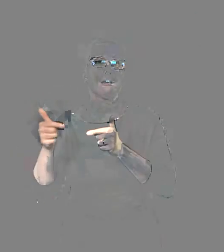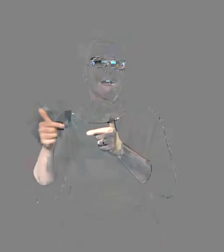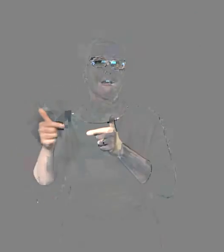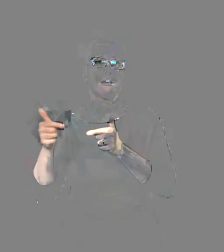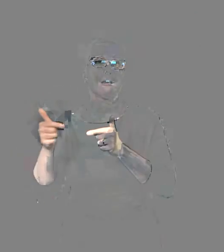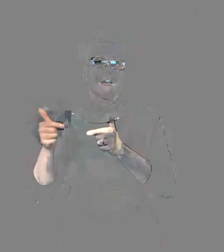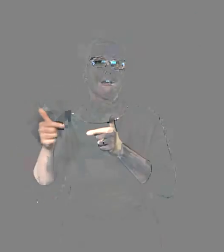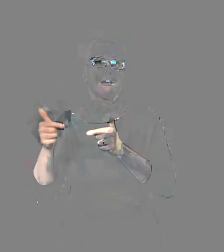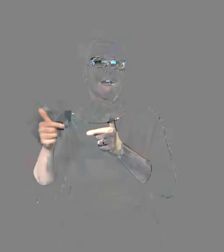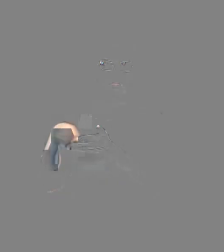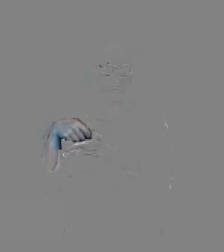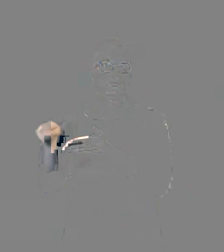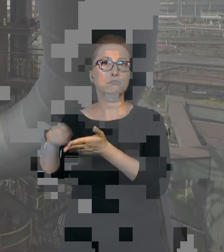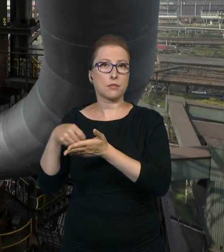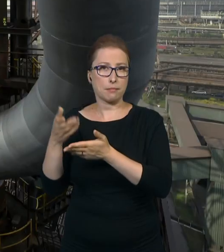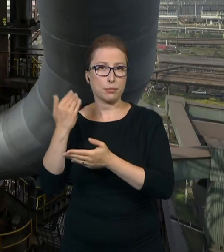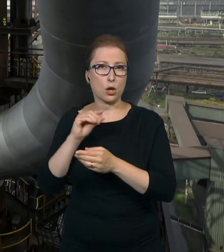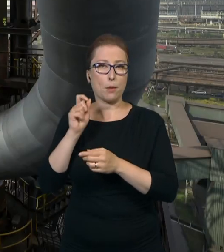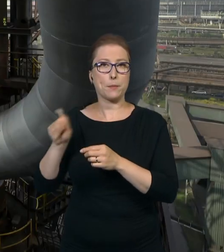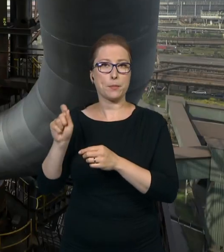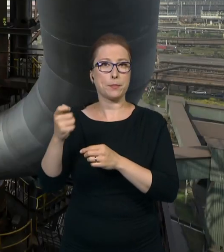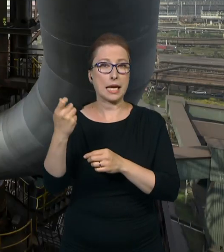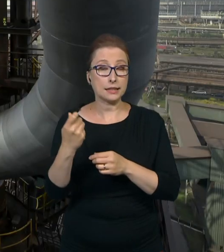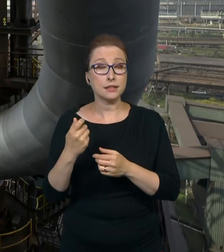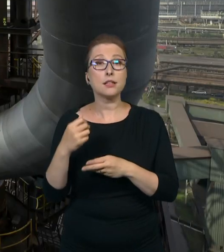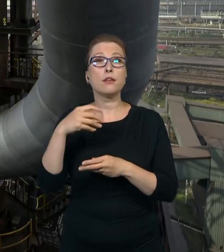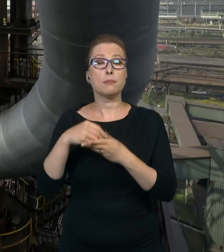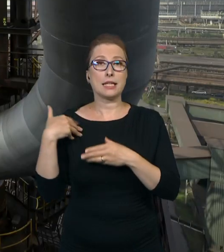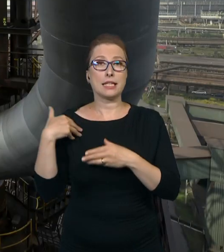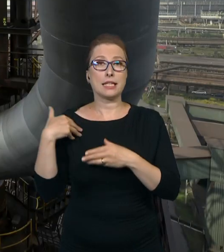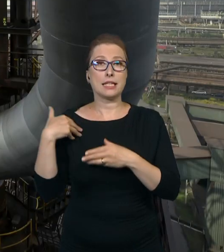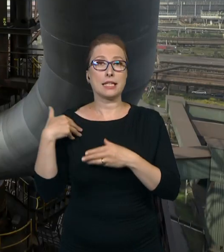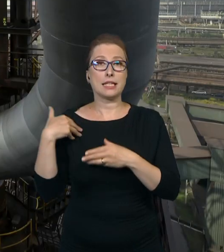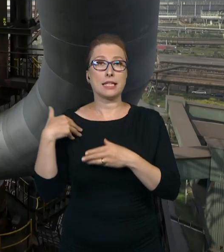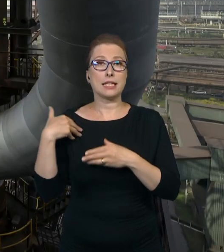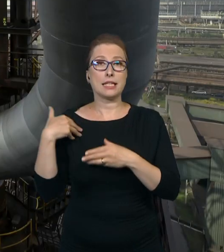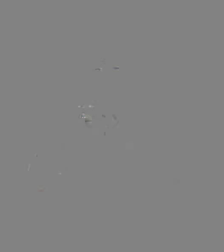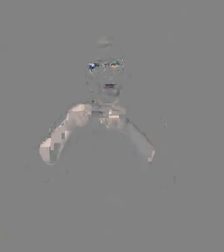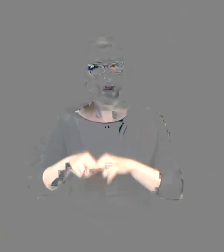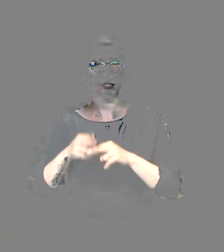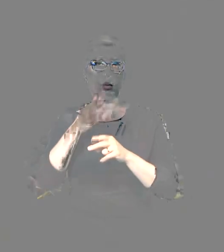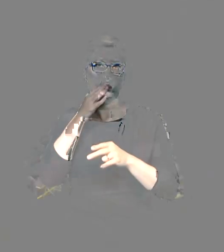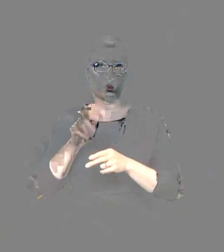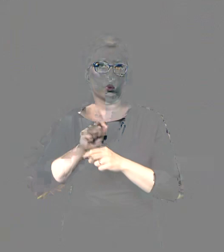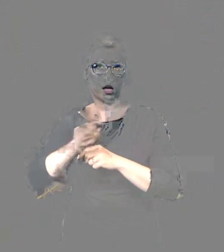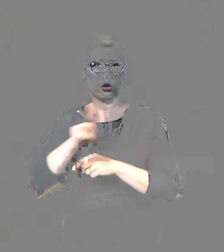tisícům lidí podle ministra práce a sociálních vyplatit většinu